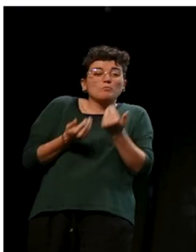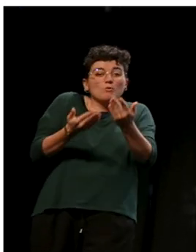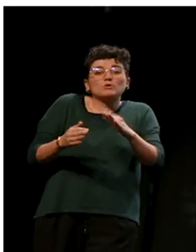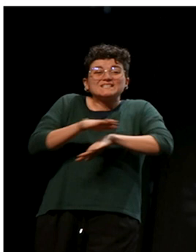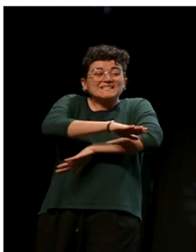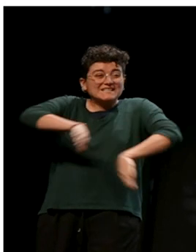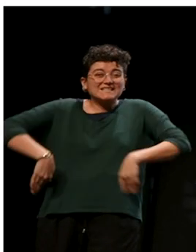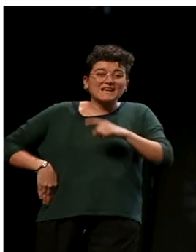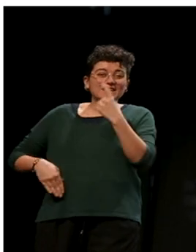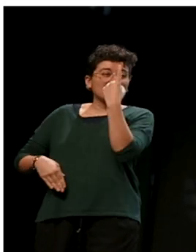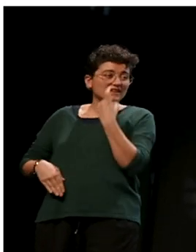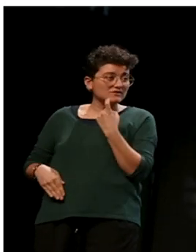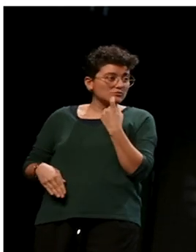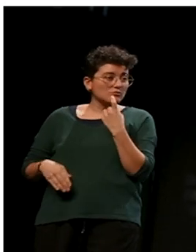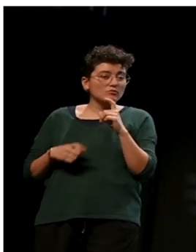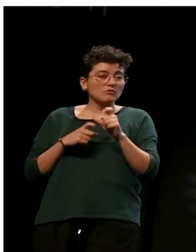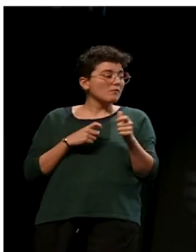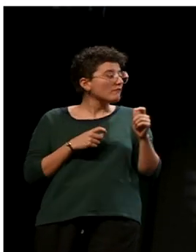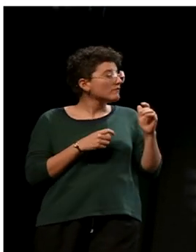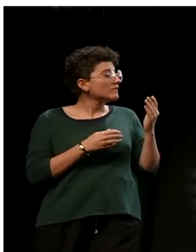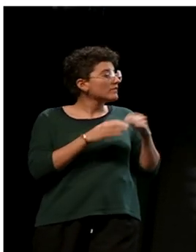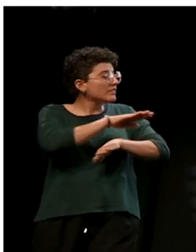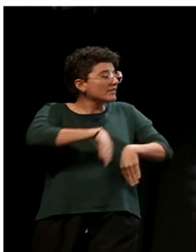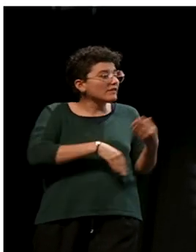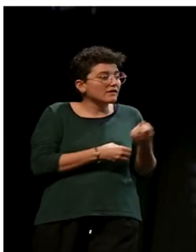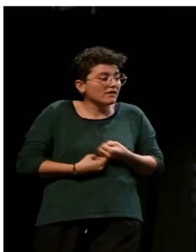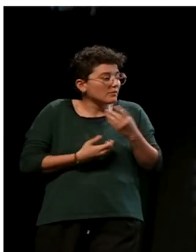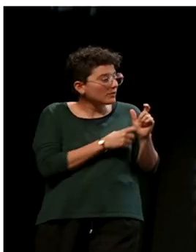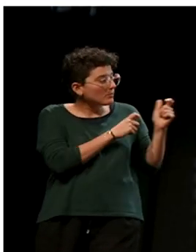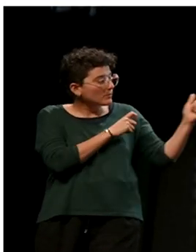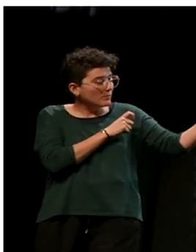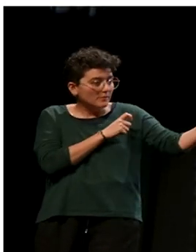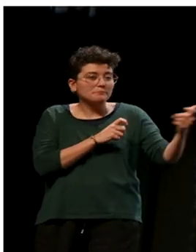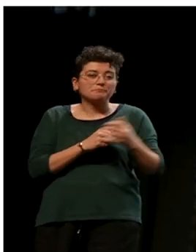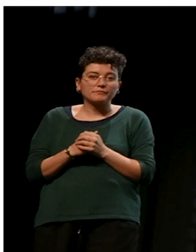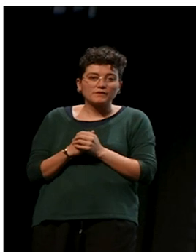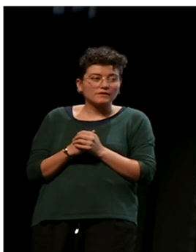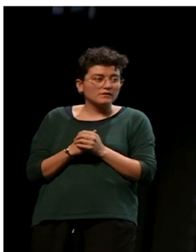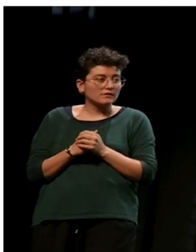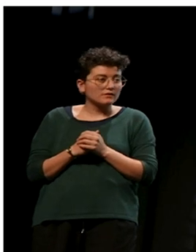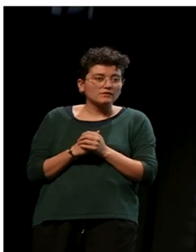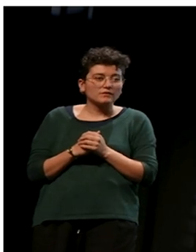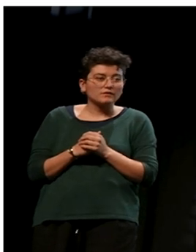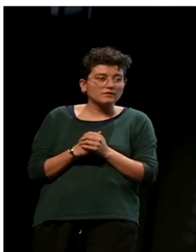table avant de finir. C'est sûr qu'on aurait pu en tenir encore une bonne heure. Oui. Vas-y.